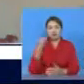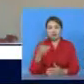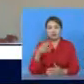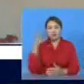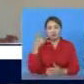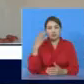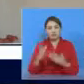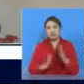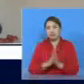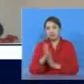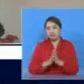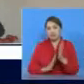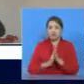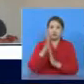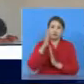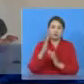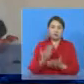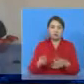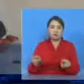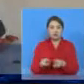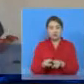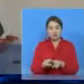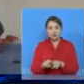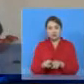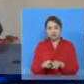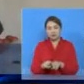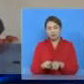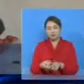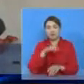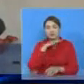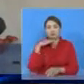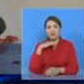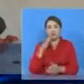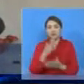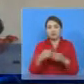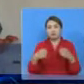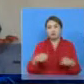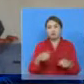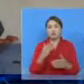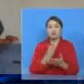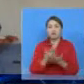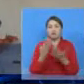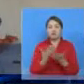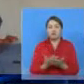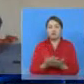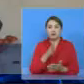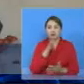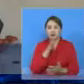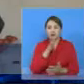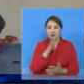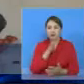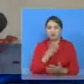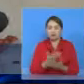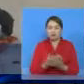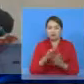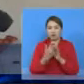қызанақтарды, қиярды өсіретіндер, сонымен қатар ет өнімдері, енді қазір мезгілсіз уақыт, дегенмен